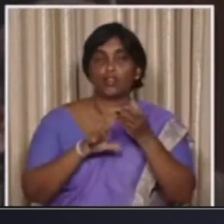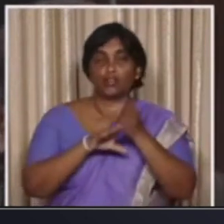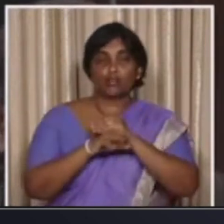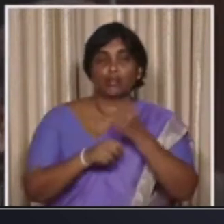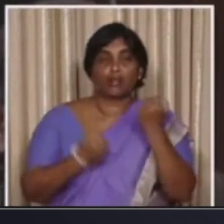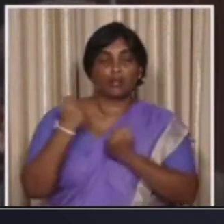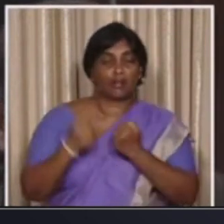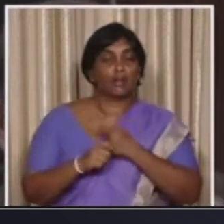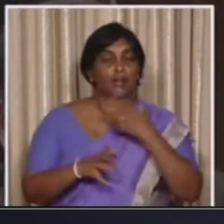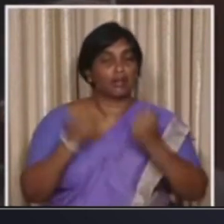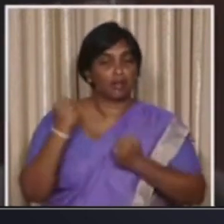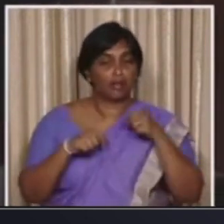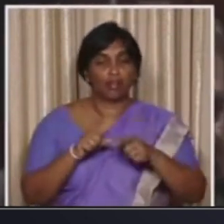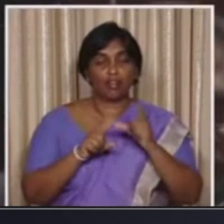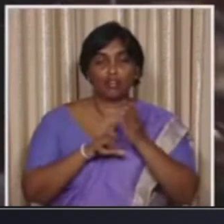ටැක්සි කම්පැනියේ